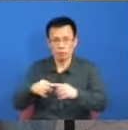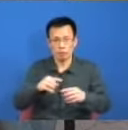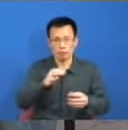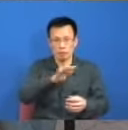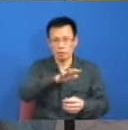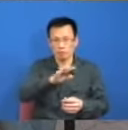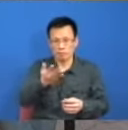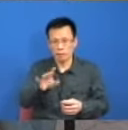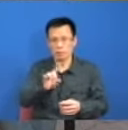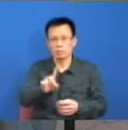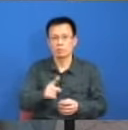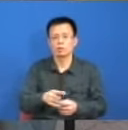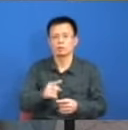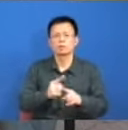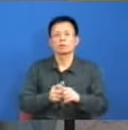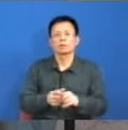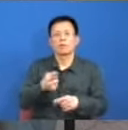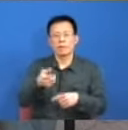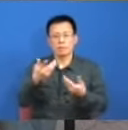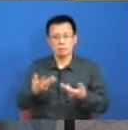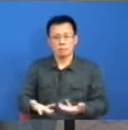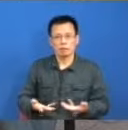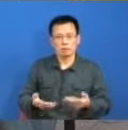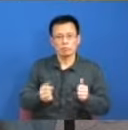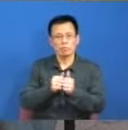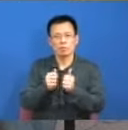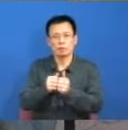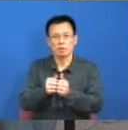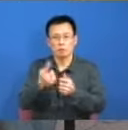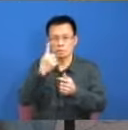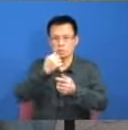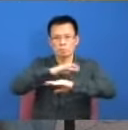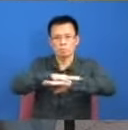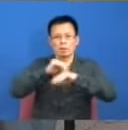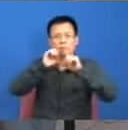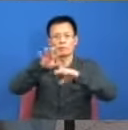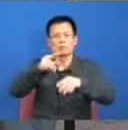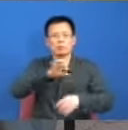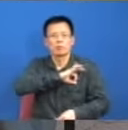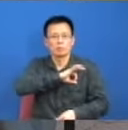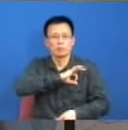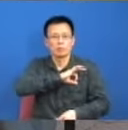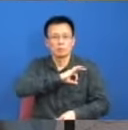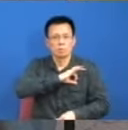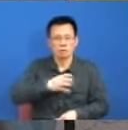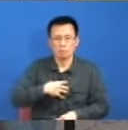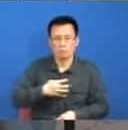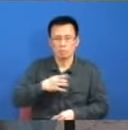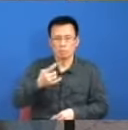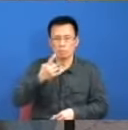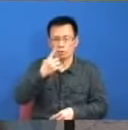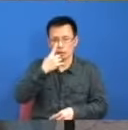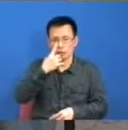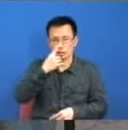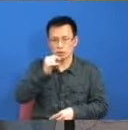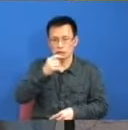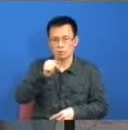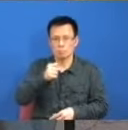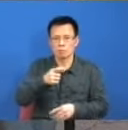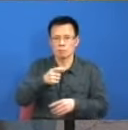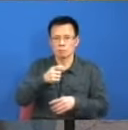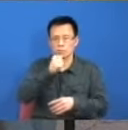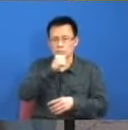你今日同一啲嘅朋友係開一個新聞發佈會啊？你覺得？新聞媒體嚟採訪的是媒